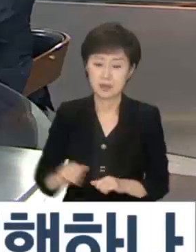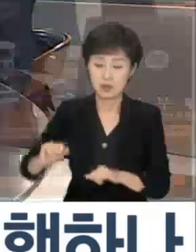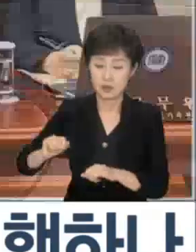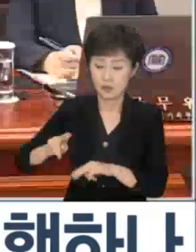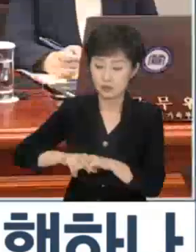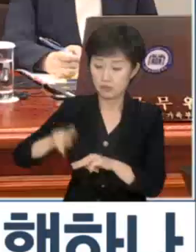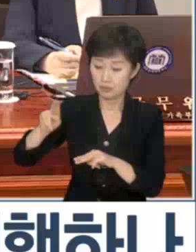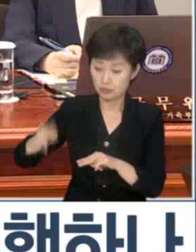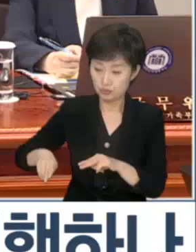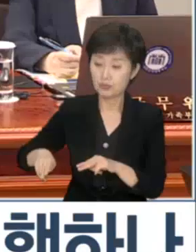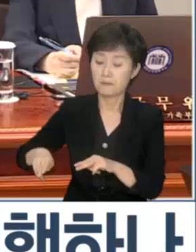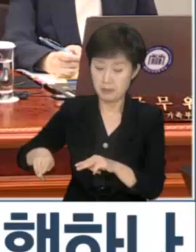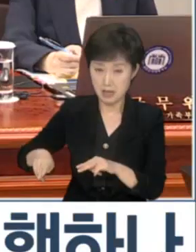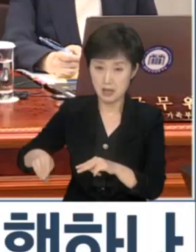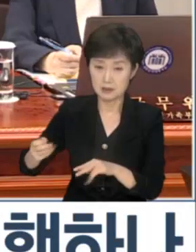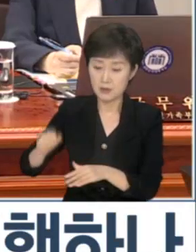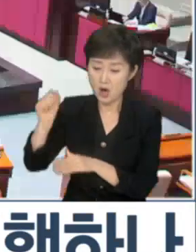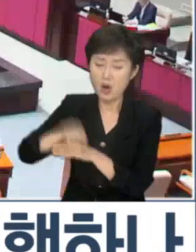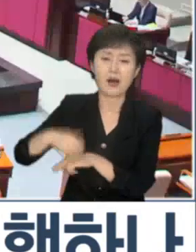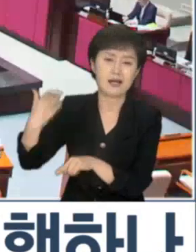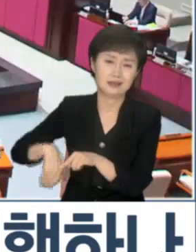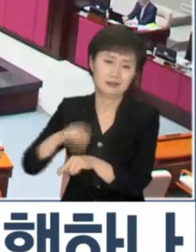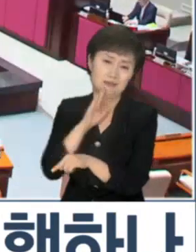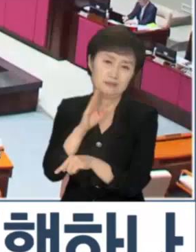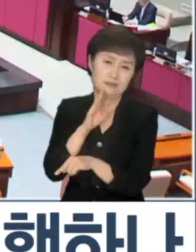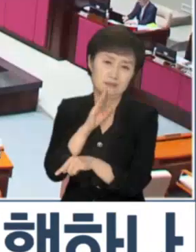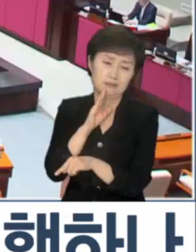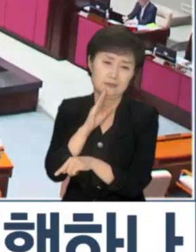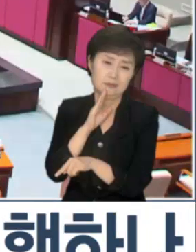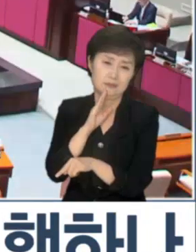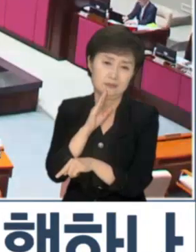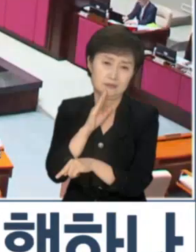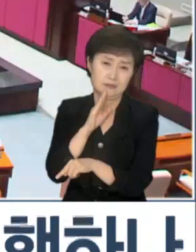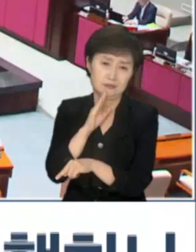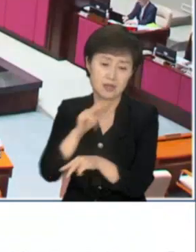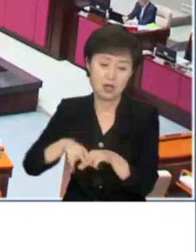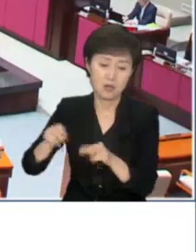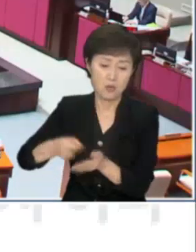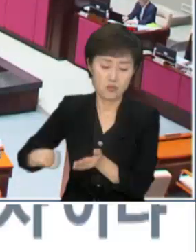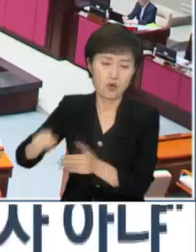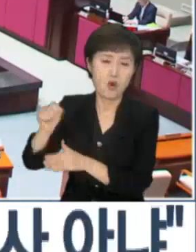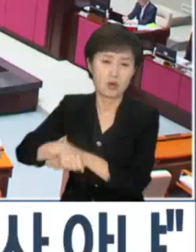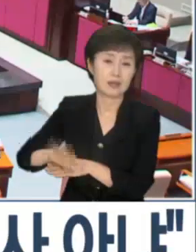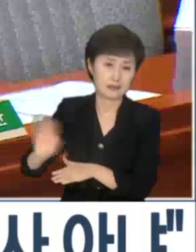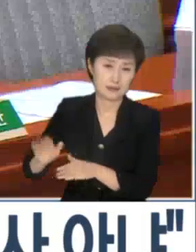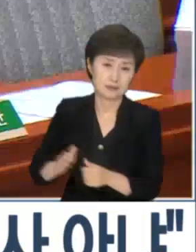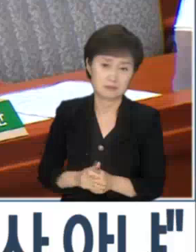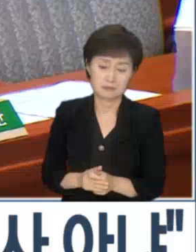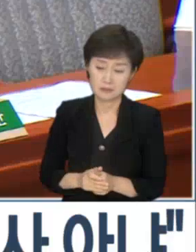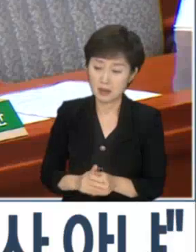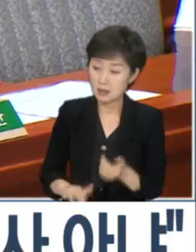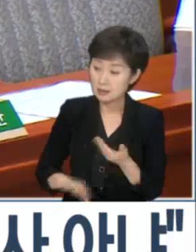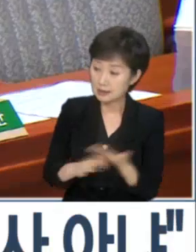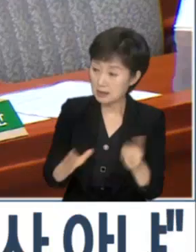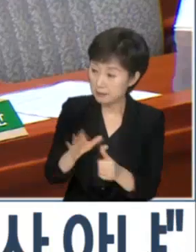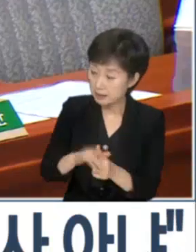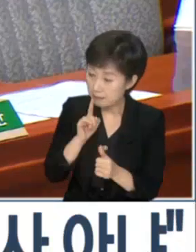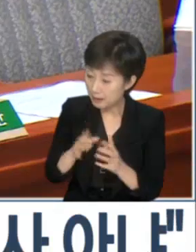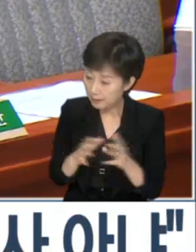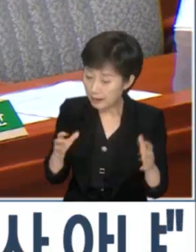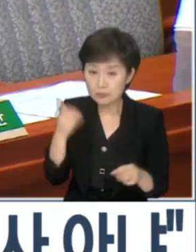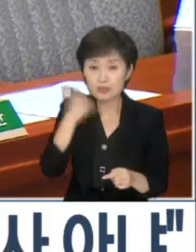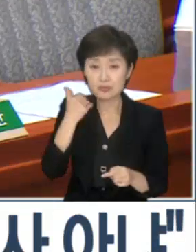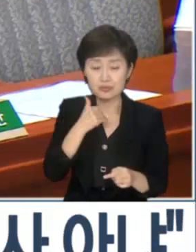있고 물론 사태에서 사직서를 냈습니다 많은 지금 그것도 수리가 된 것도 아닌 상태에서 뭐 특사 대해서 한번 이런 얘기가 나온다는 거 자체가